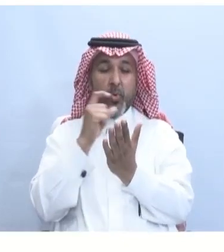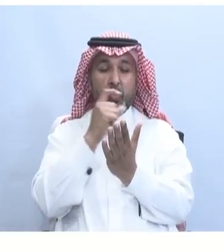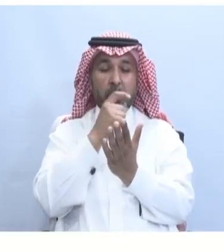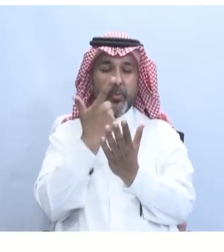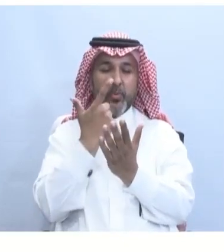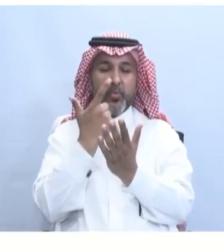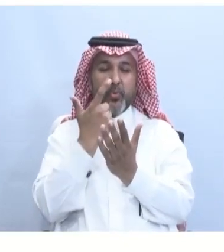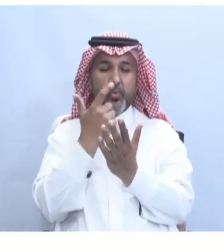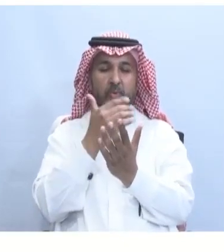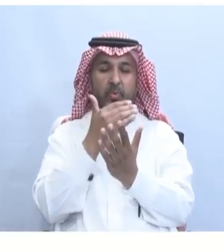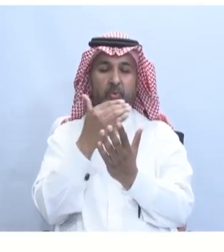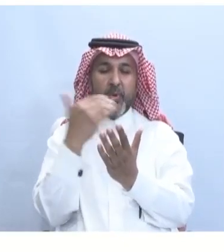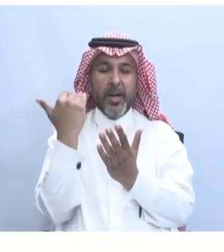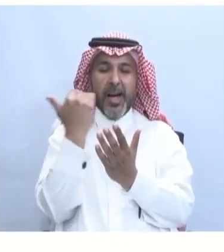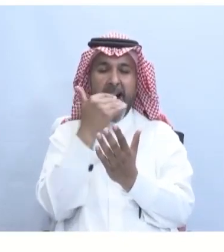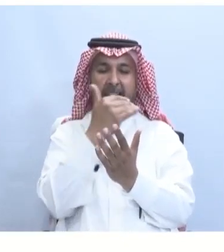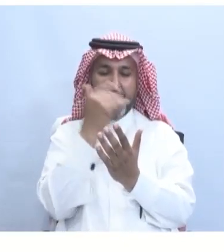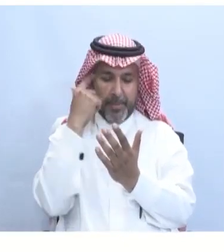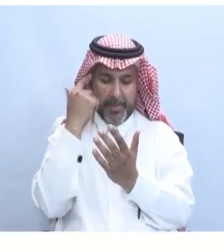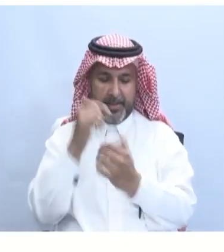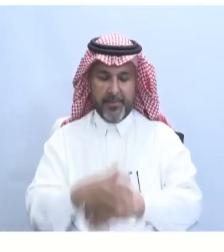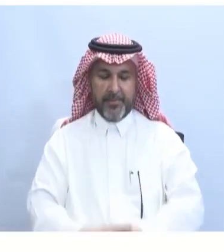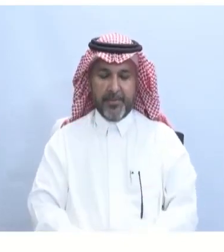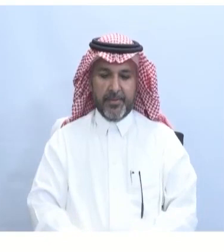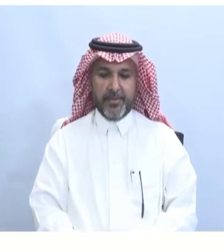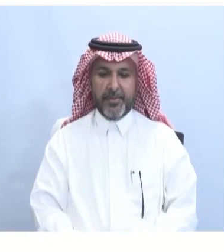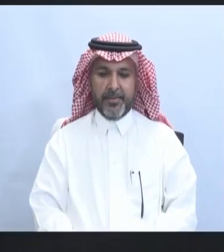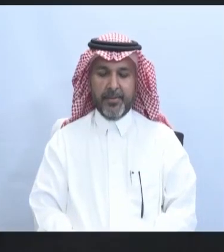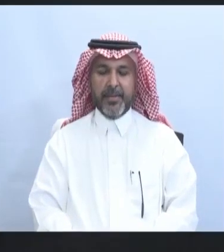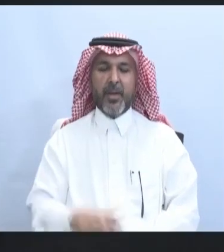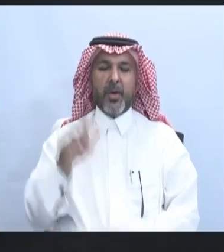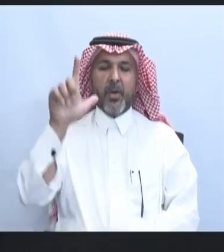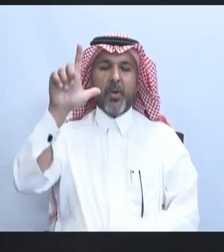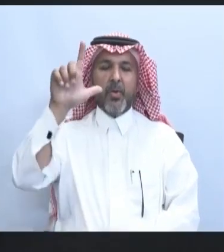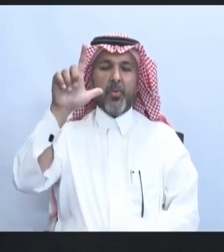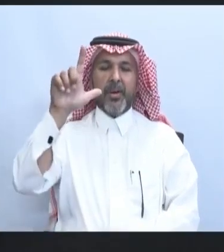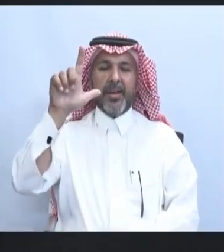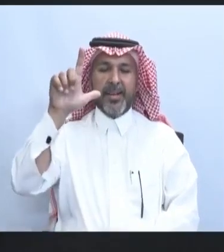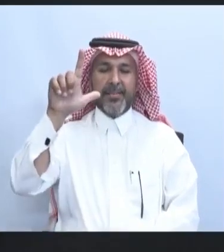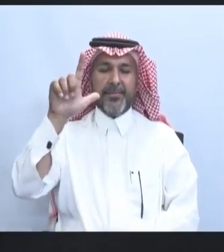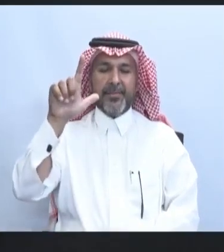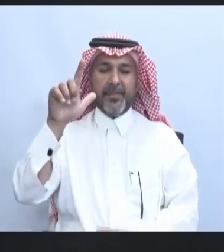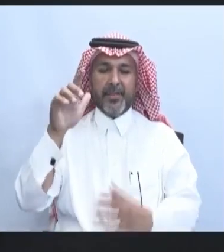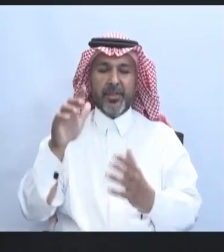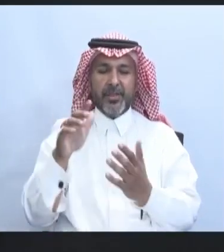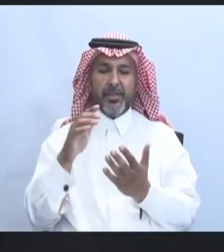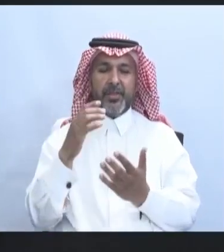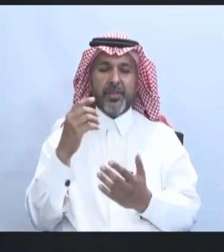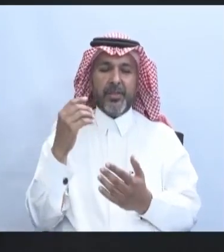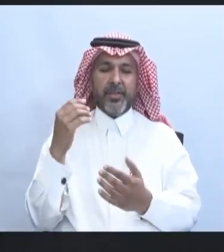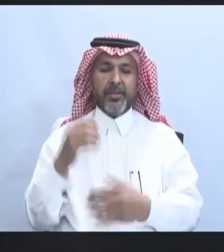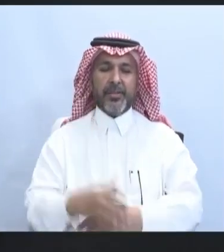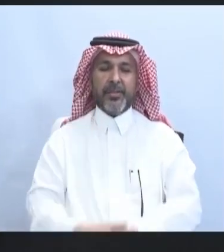اسلاميه اذا هي او كانت انبثاقها وانطلاقها من المدينه المنوره